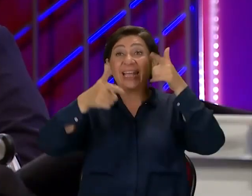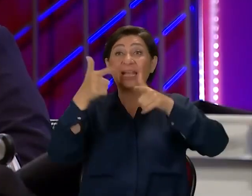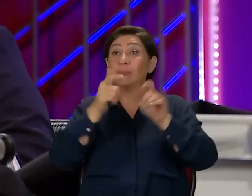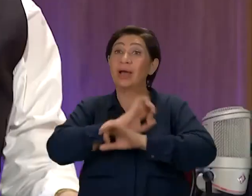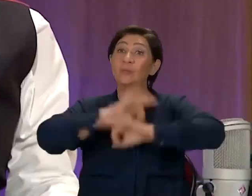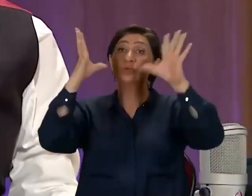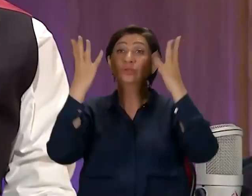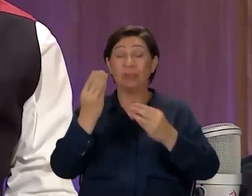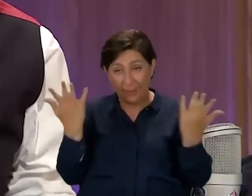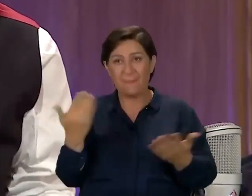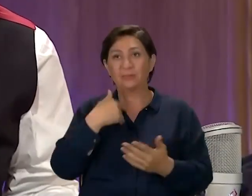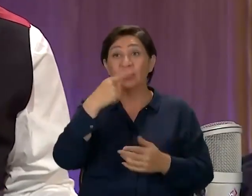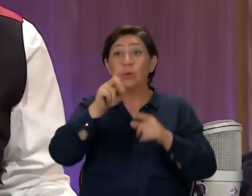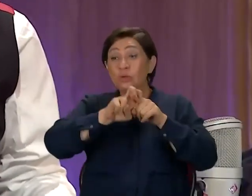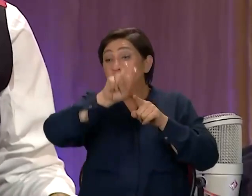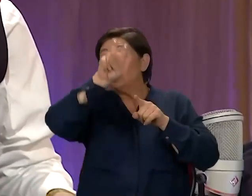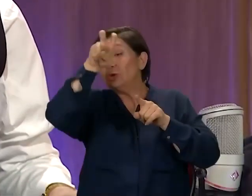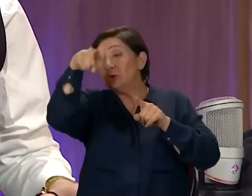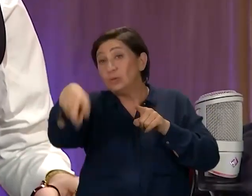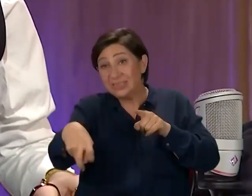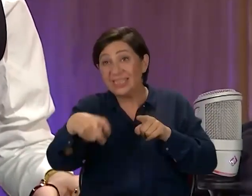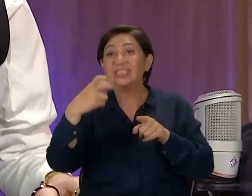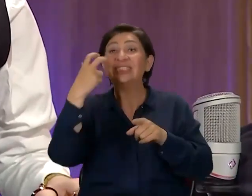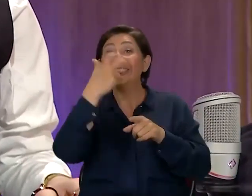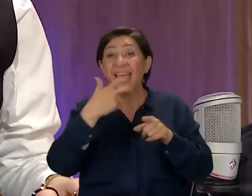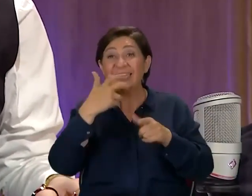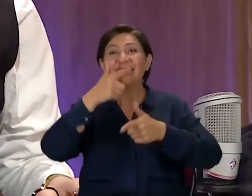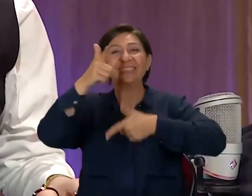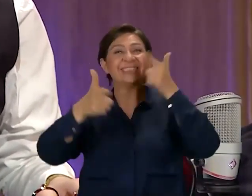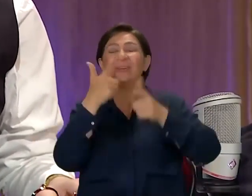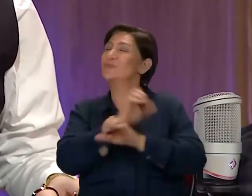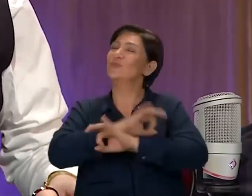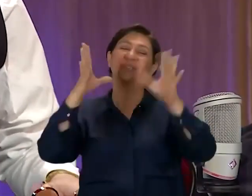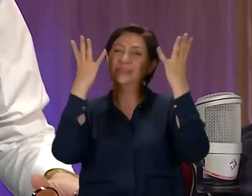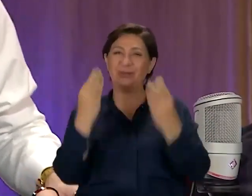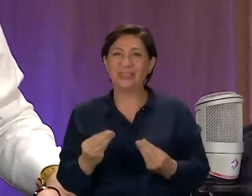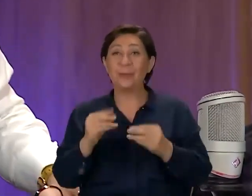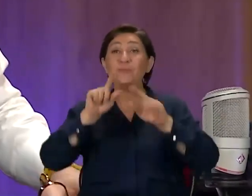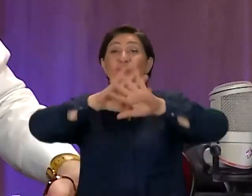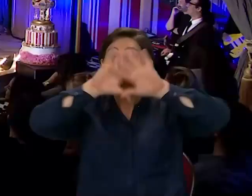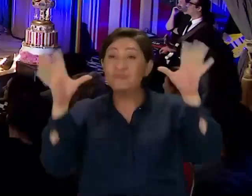ben söyledim. Düşseydin şarkı da klip de efsane olacaktı ve